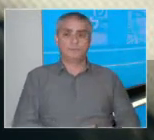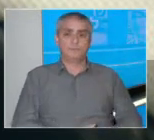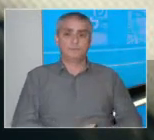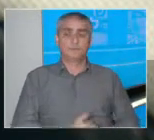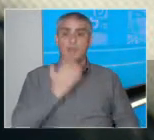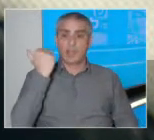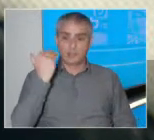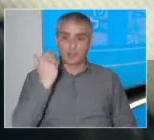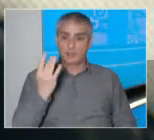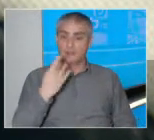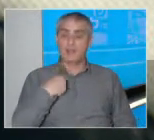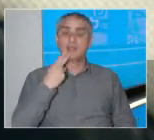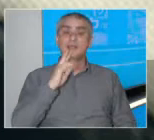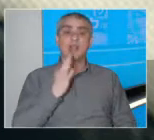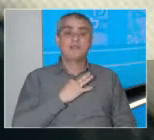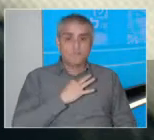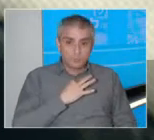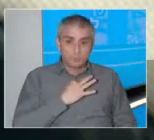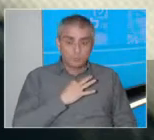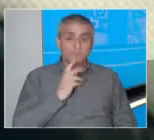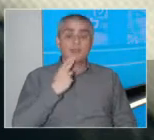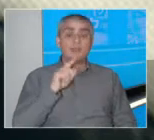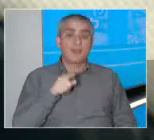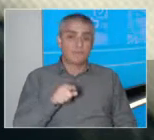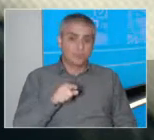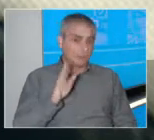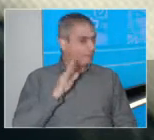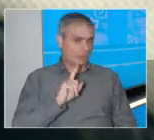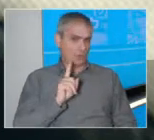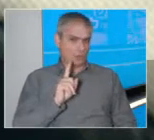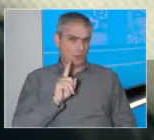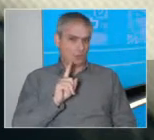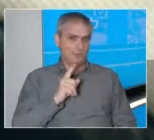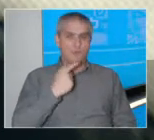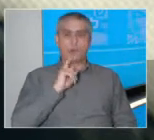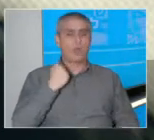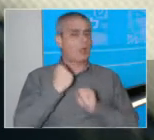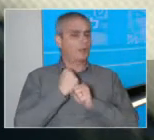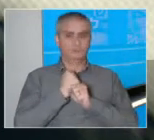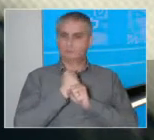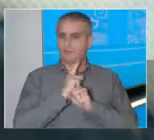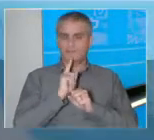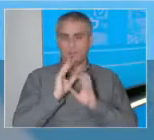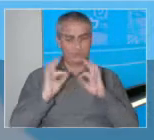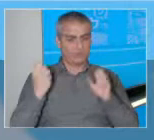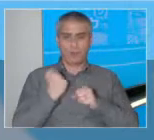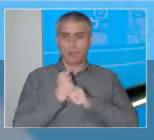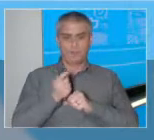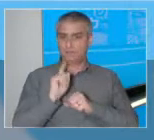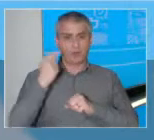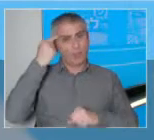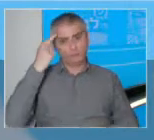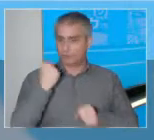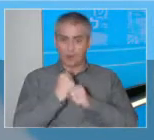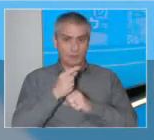שהייתה כלפינו התחייבות, וההתחייבות, אפילו לא אגיד הופרה, לא בוצעה ולא התחילו לבצע אותה ולא